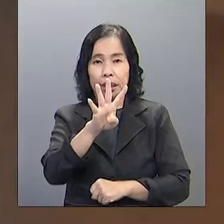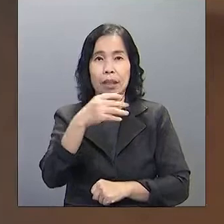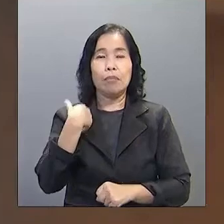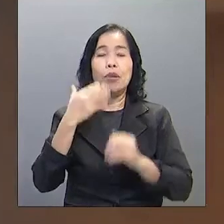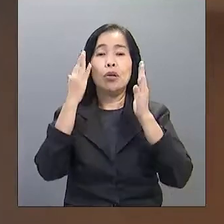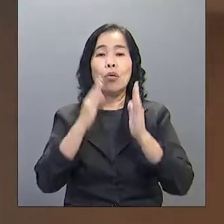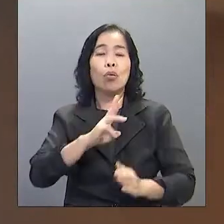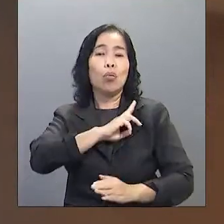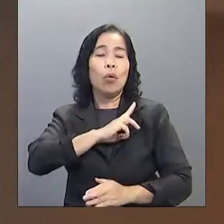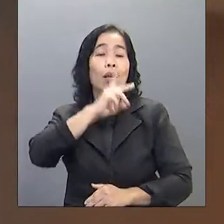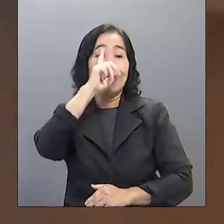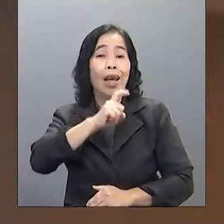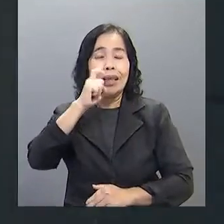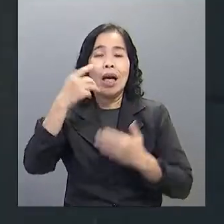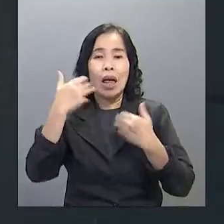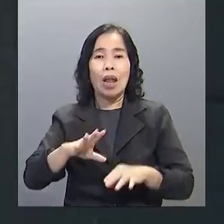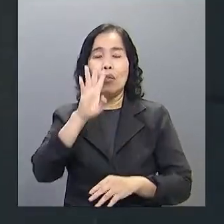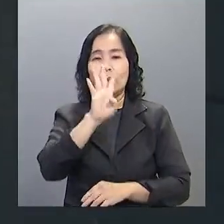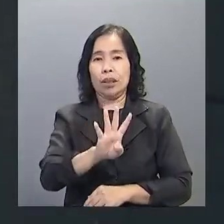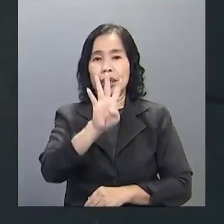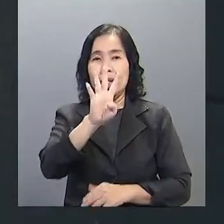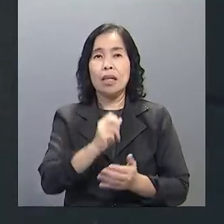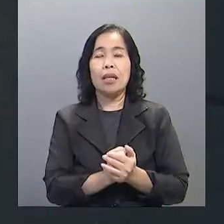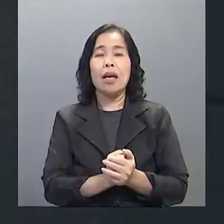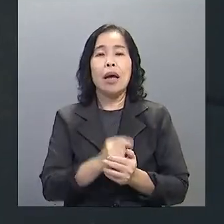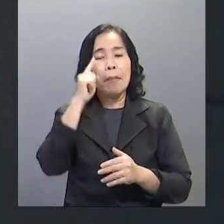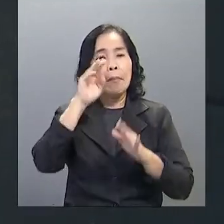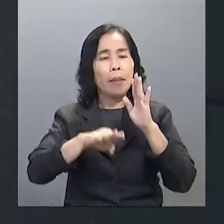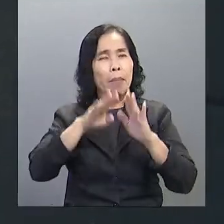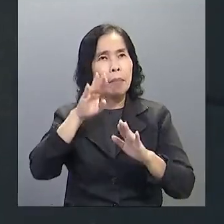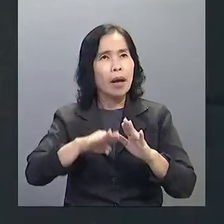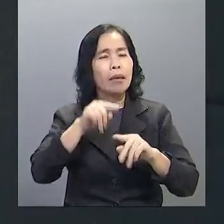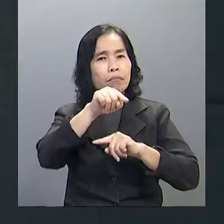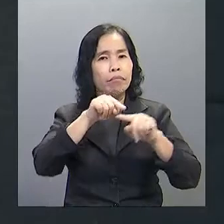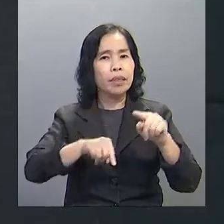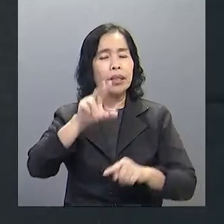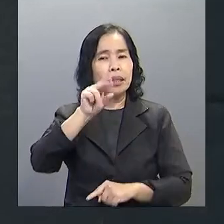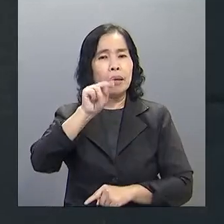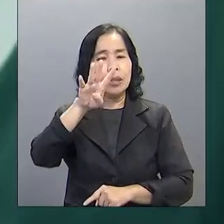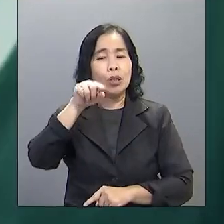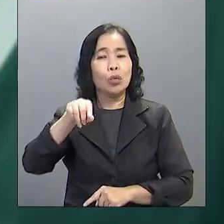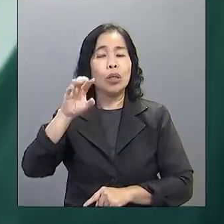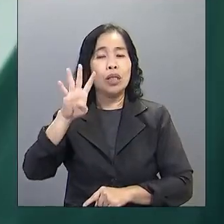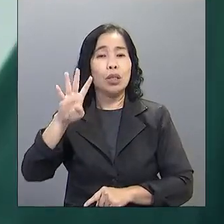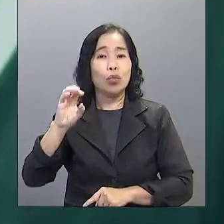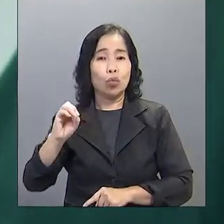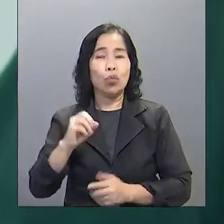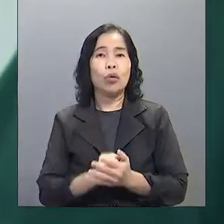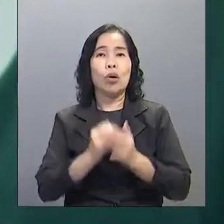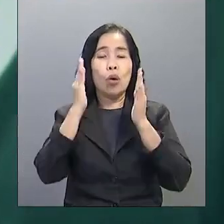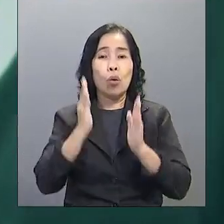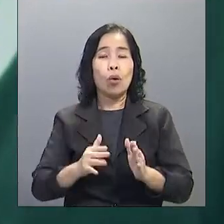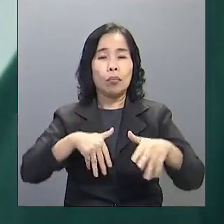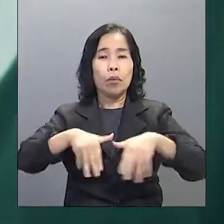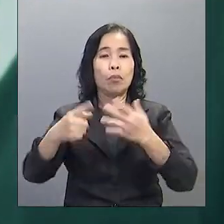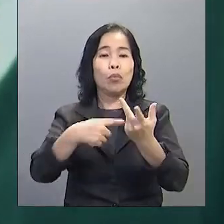2564มีจำนวนผู้ฆ่าตัวตายสำเร็จ4คนคิดเป็นอัตราการฆ่าตัวตายร้อยละ 34.40 ต่อแสนประช